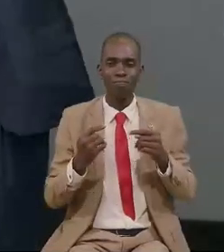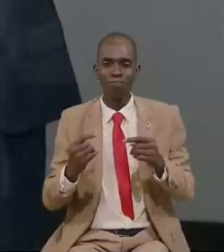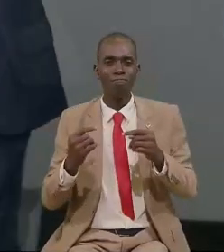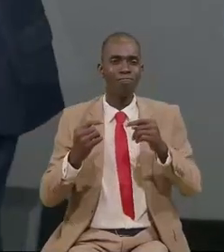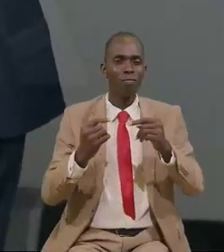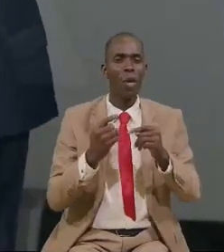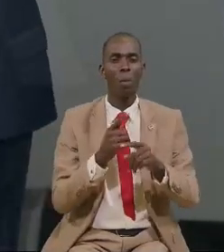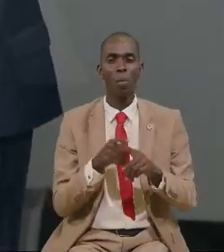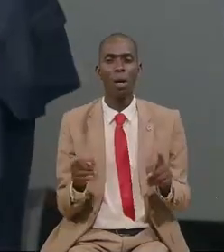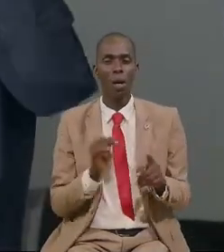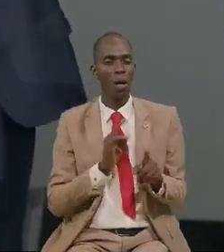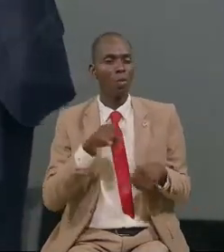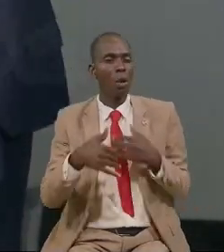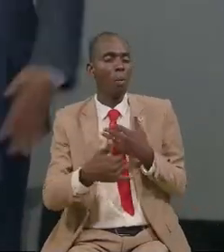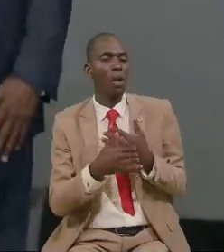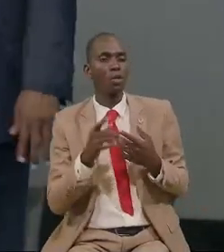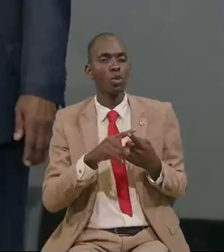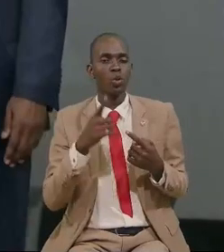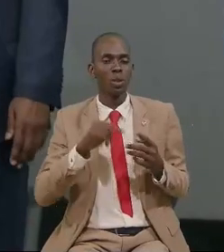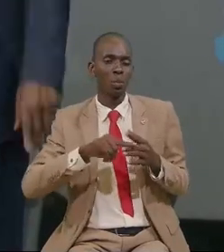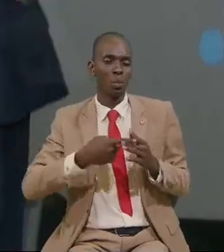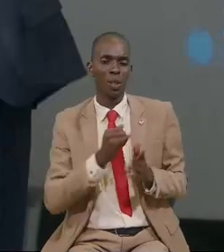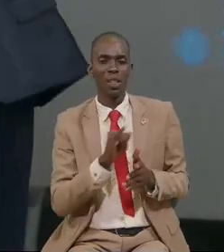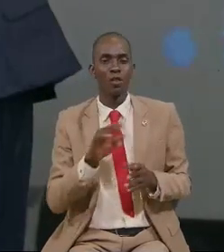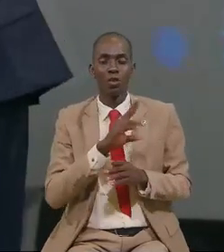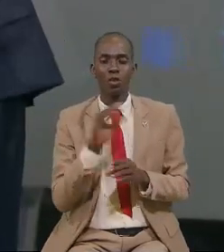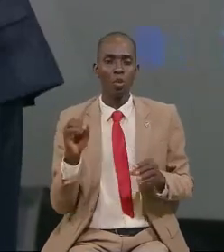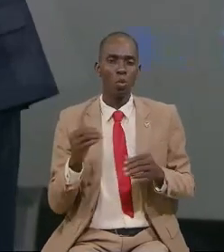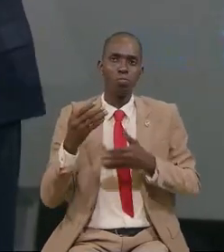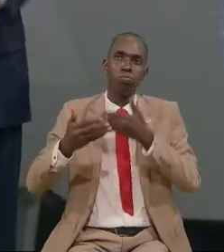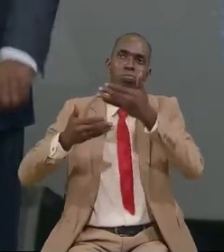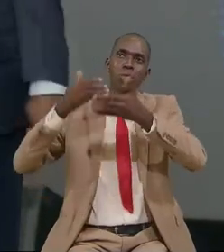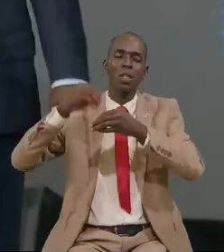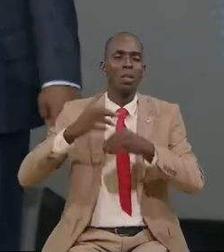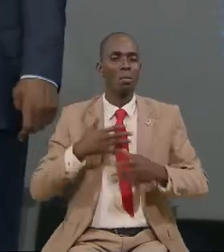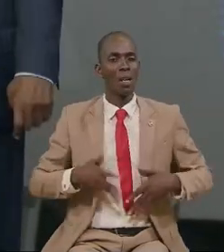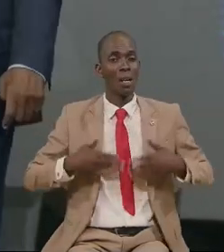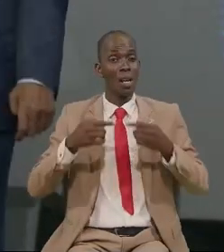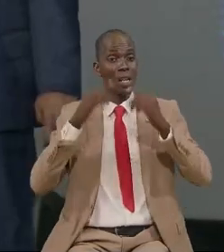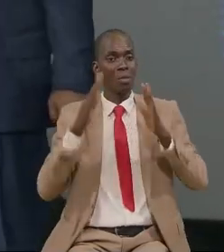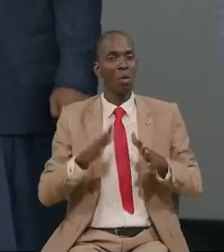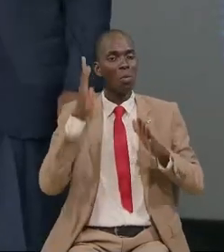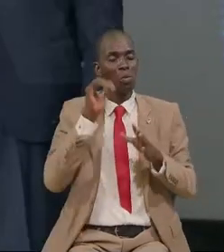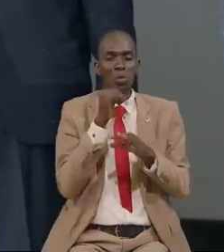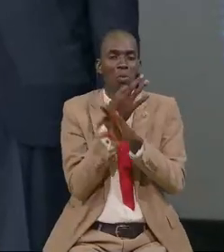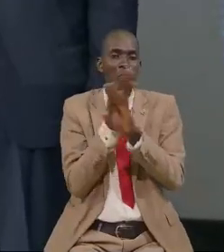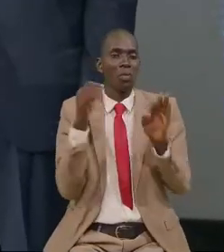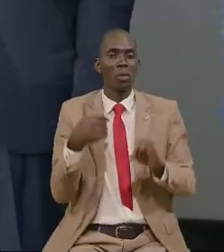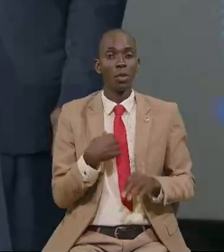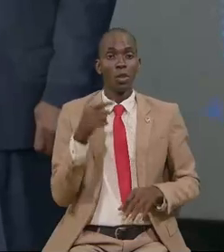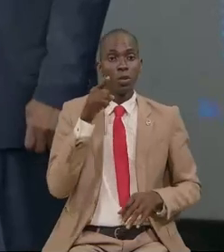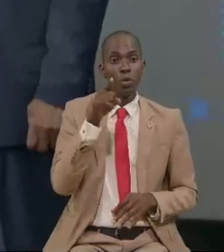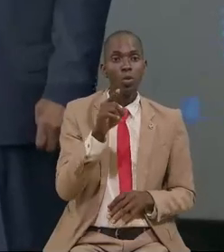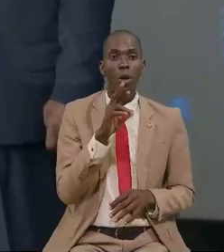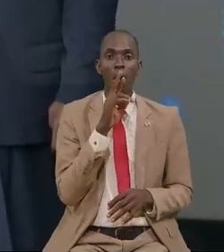je reviens à la case de départ. Pas de progrès dans ma vie. Les ennemis ne me permettent pas d'évoluer. C'est toi qui